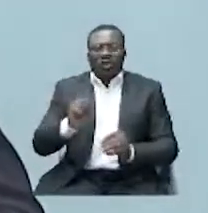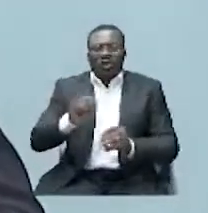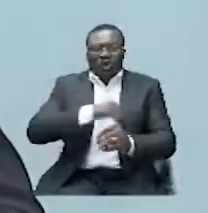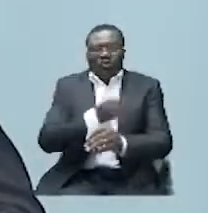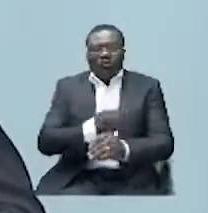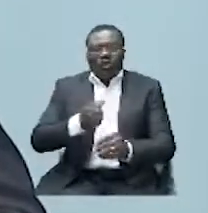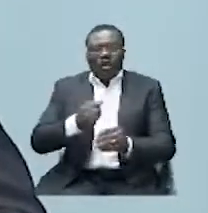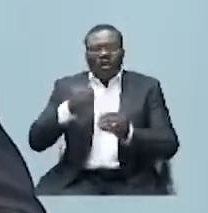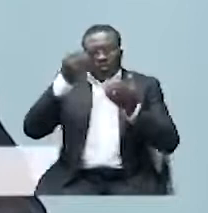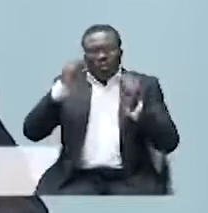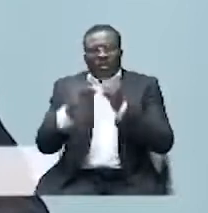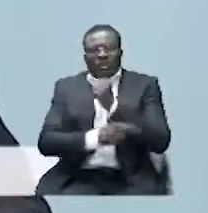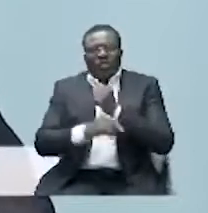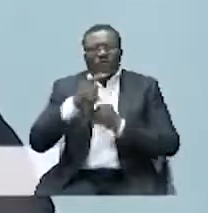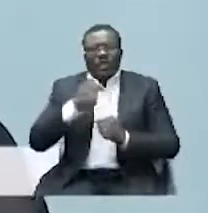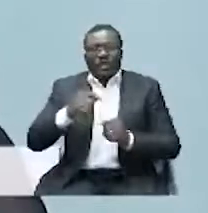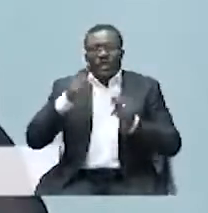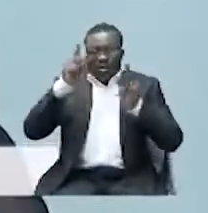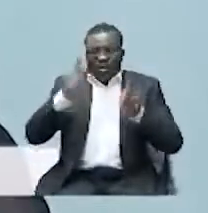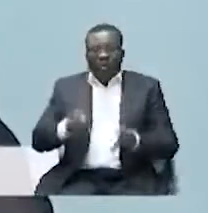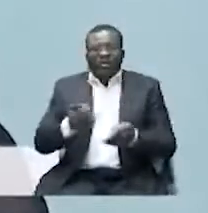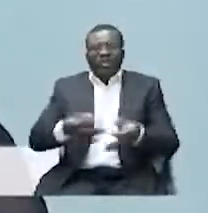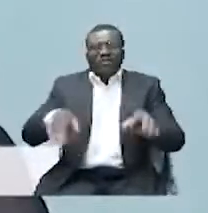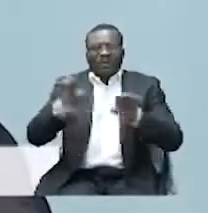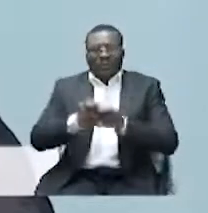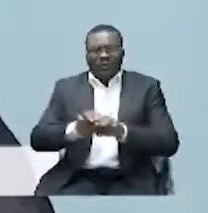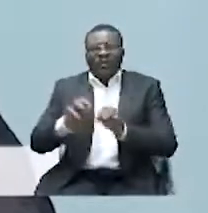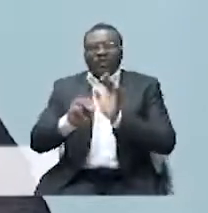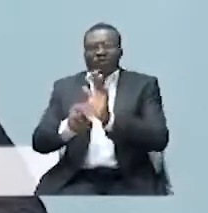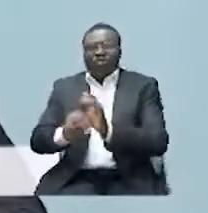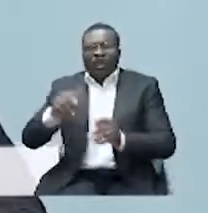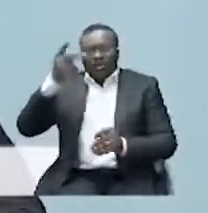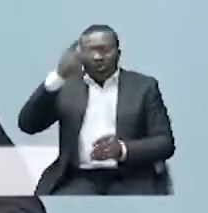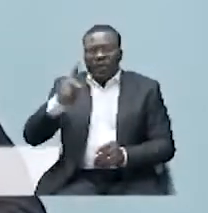République, qui est le personnage principal de notre modèle politique,